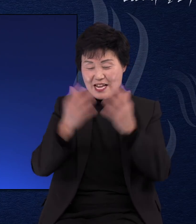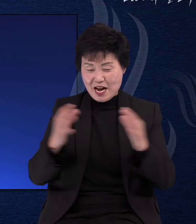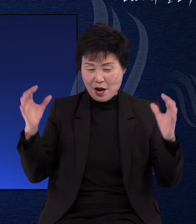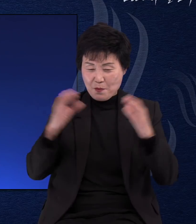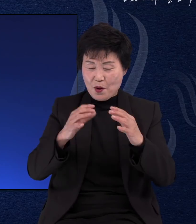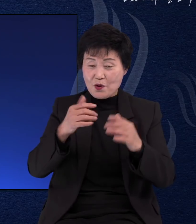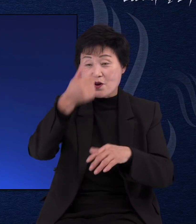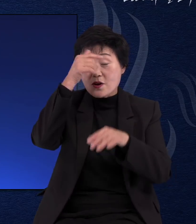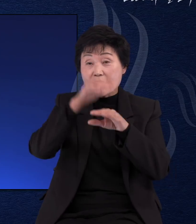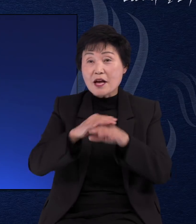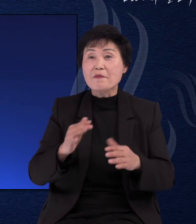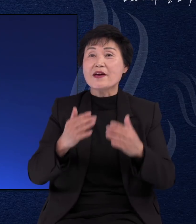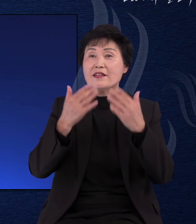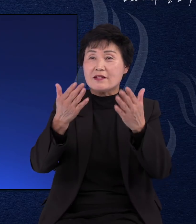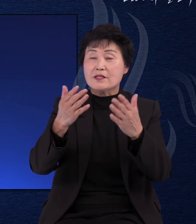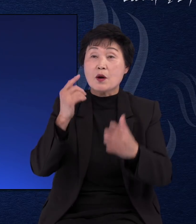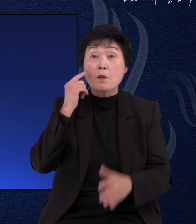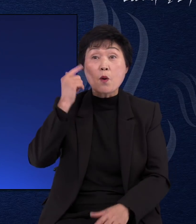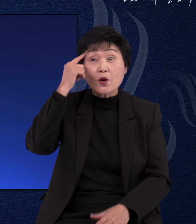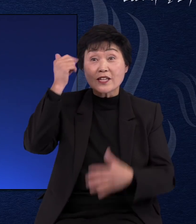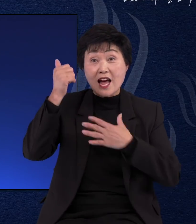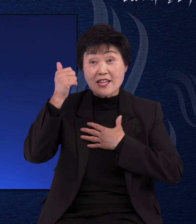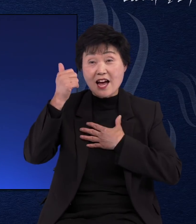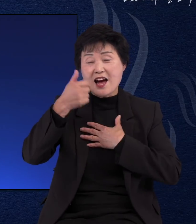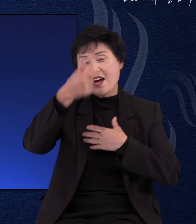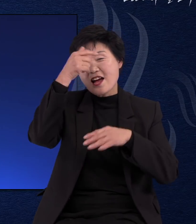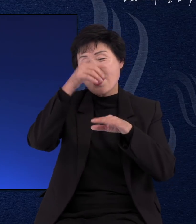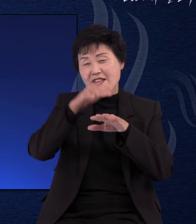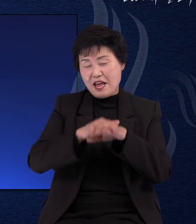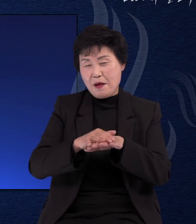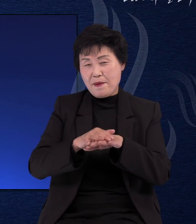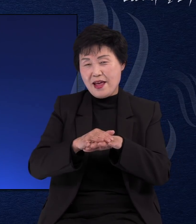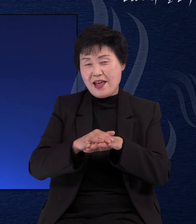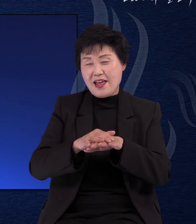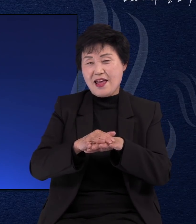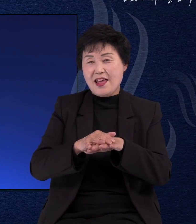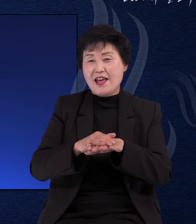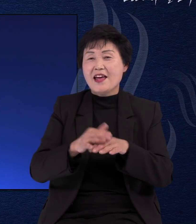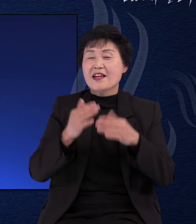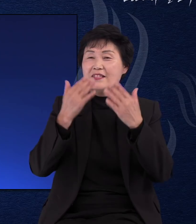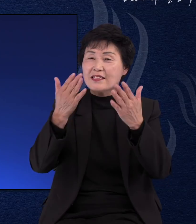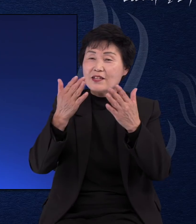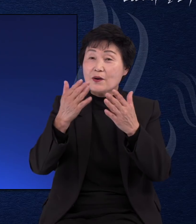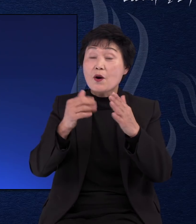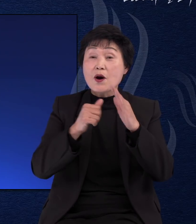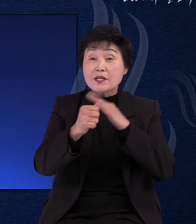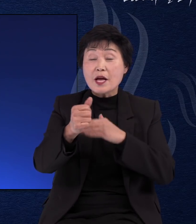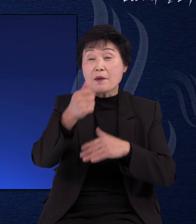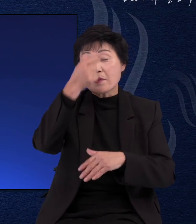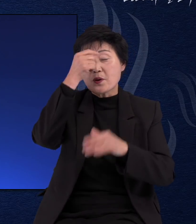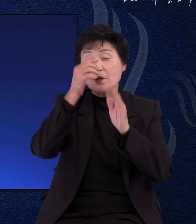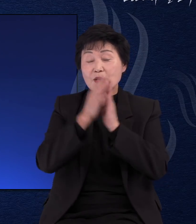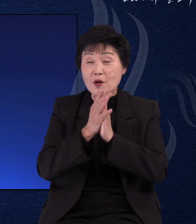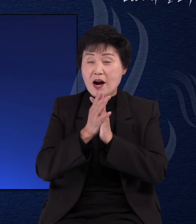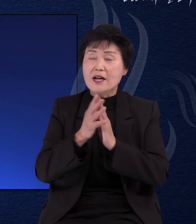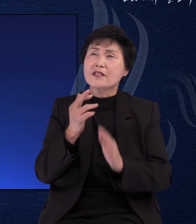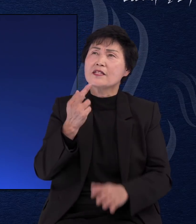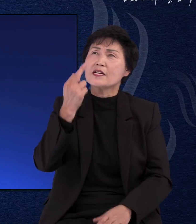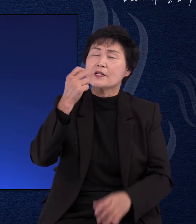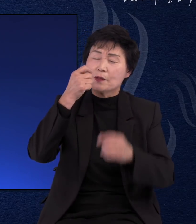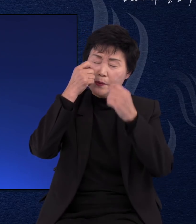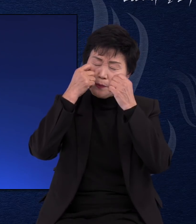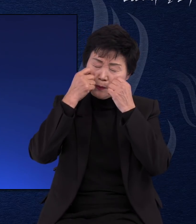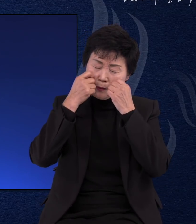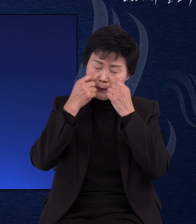목사가 된 아들이 예배를 인도하는데 제가 눈물로 설교를 하고 대표 기도를 하는 저희 형님이 울면서 대표 기도를 하는, 세상